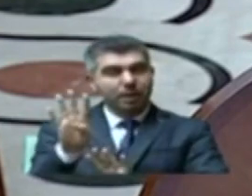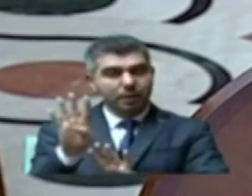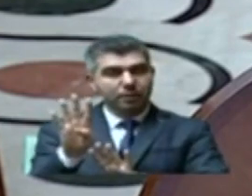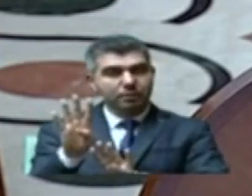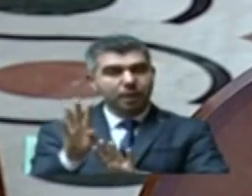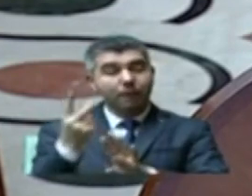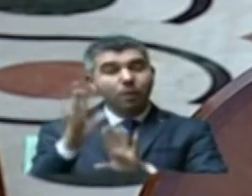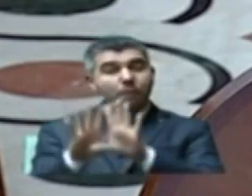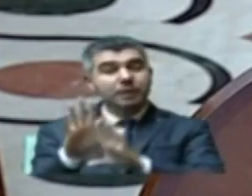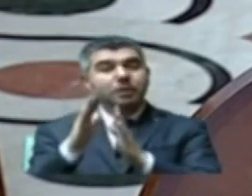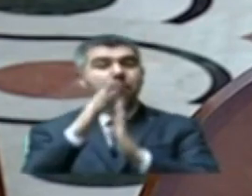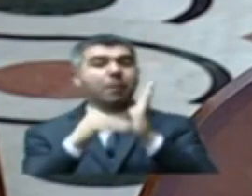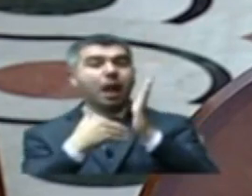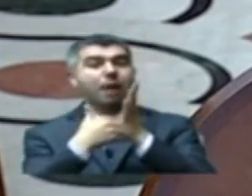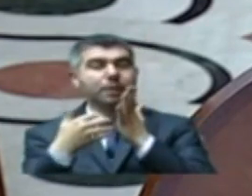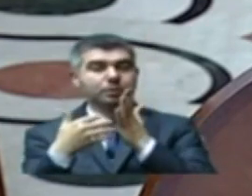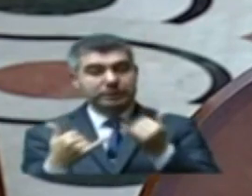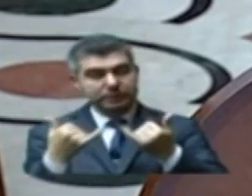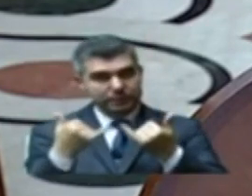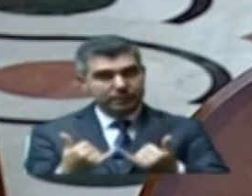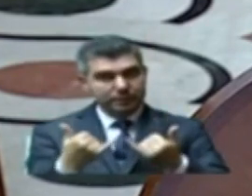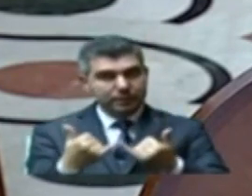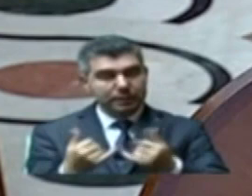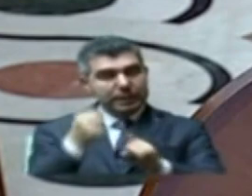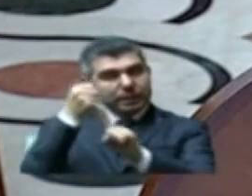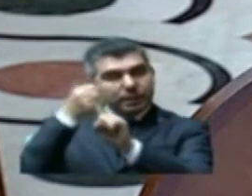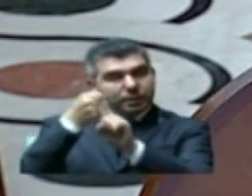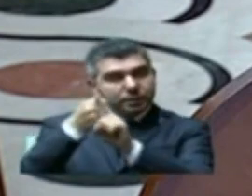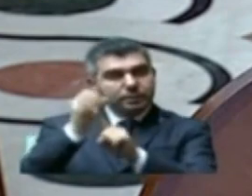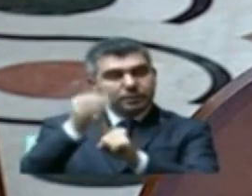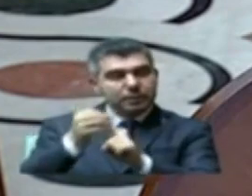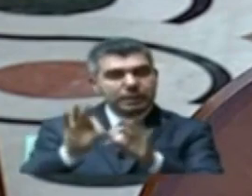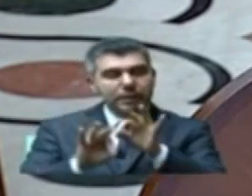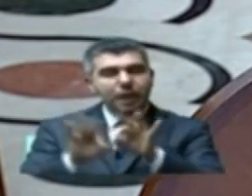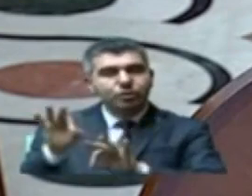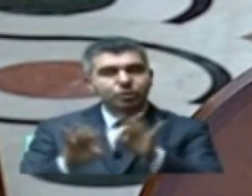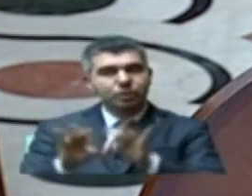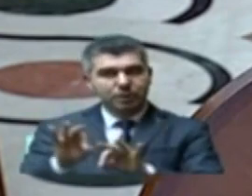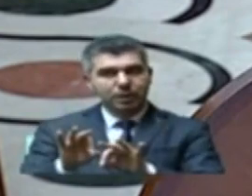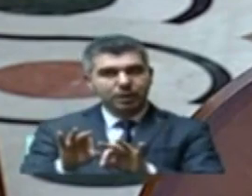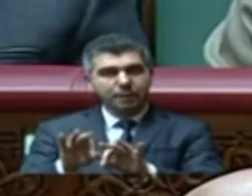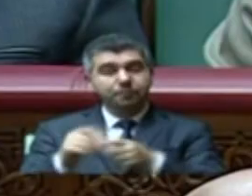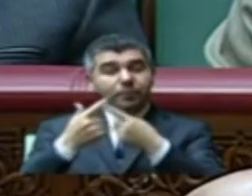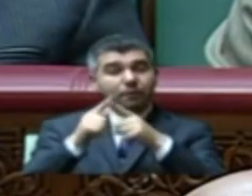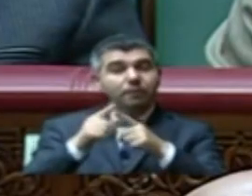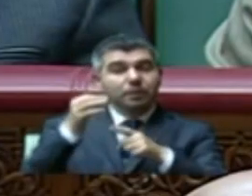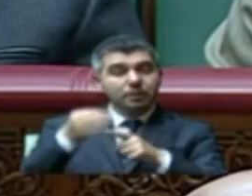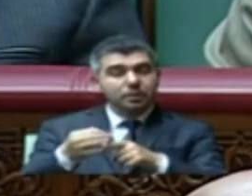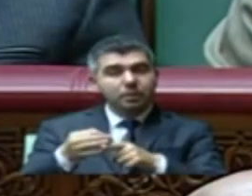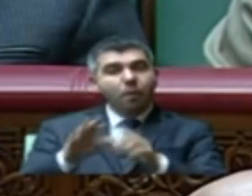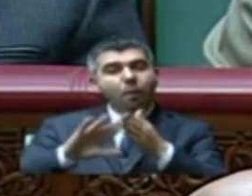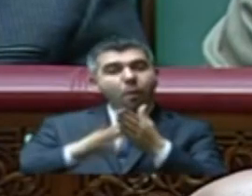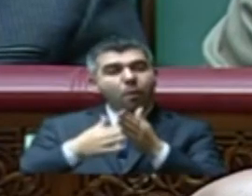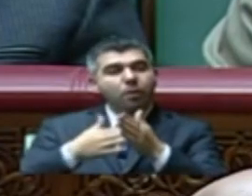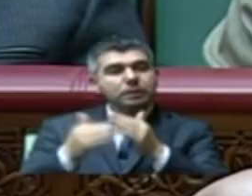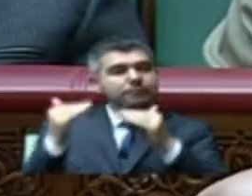في 2015، والان طبعا راه العمل غادي بموجب استراتيجيه اللي هي مبنيه على